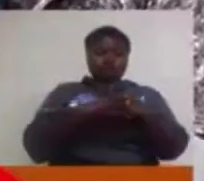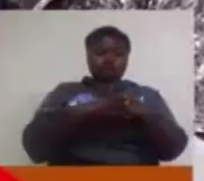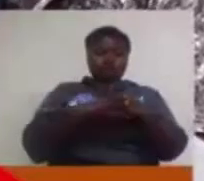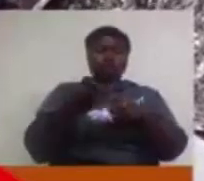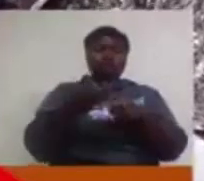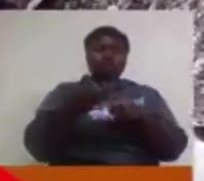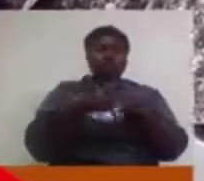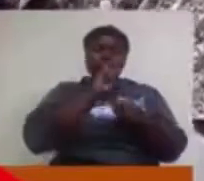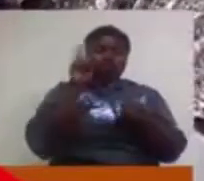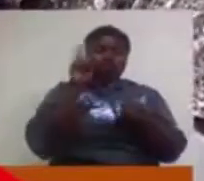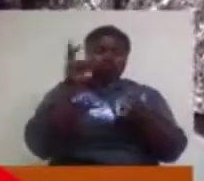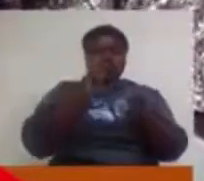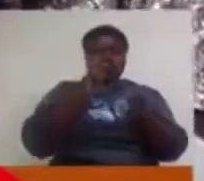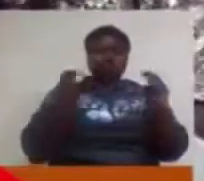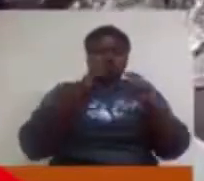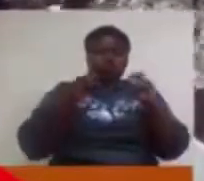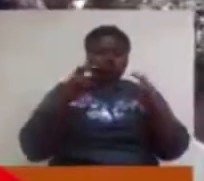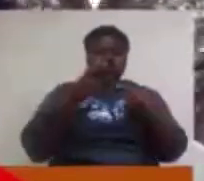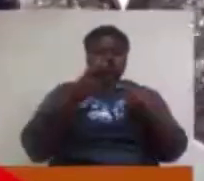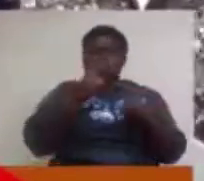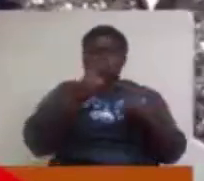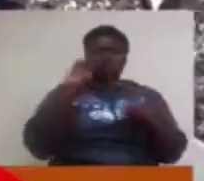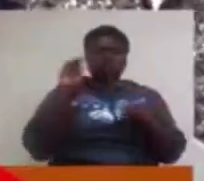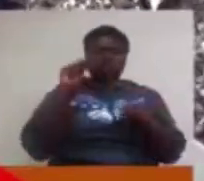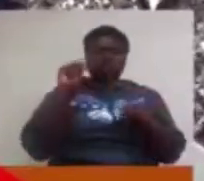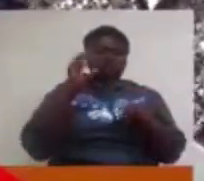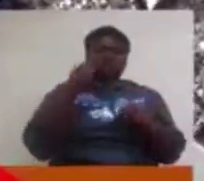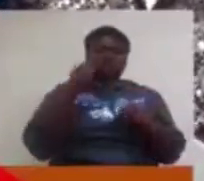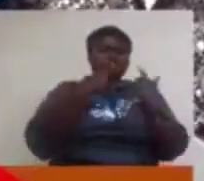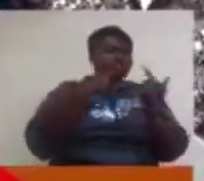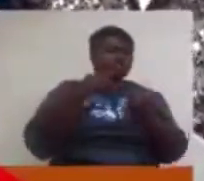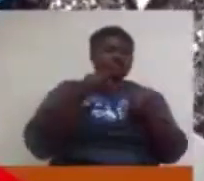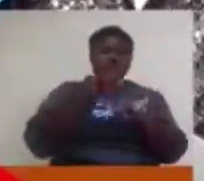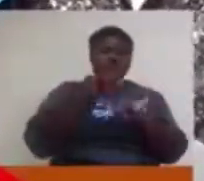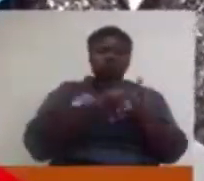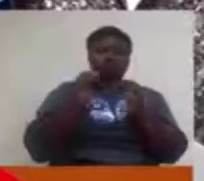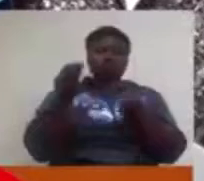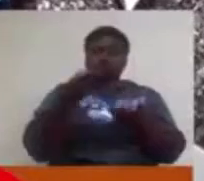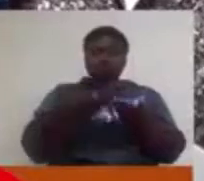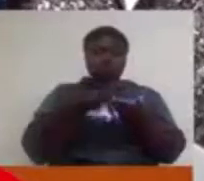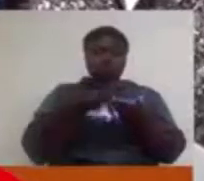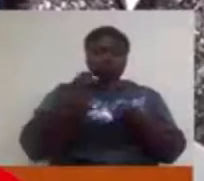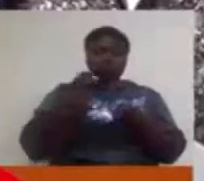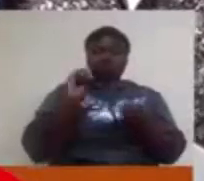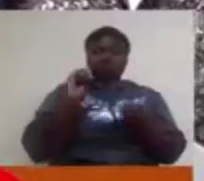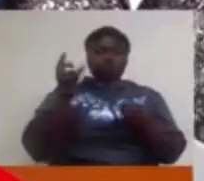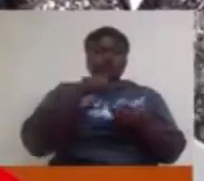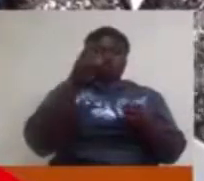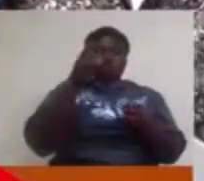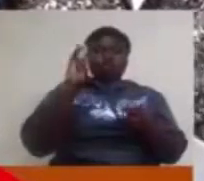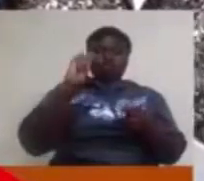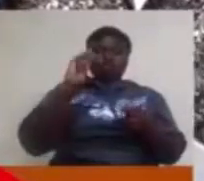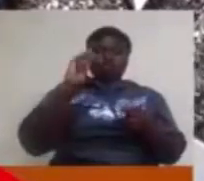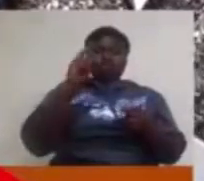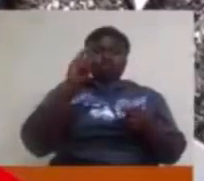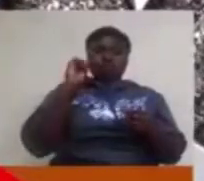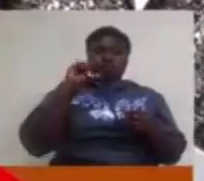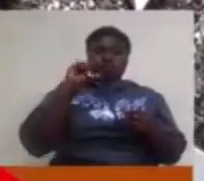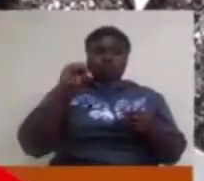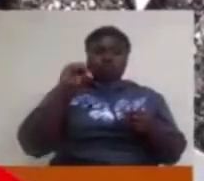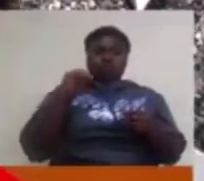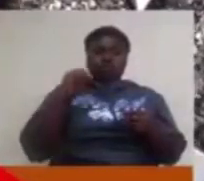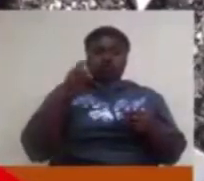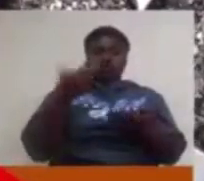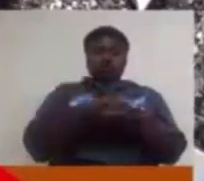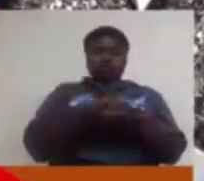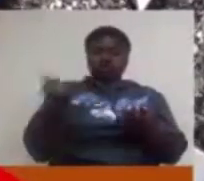Na yeye amekataa mashtaka haya na akaongezea kwamba hakukuwa jimbo la Baringo siku hiyo, bali alikuwa katika sehemu